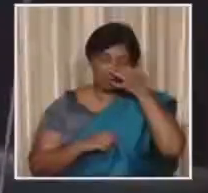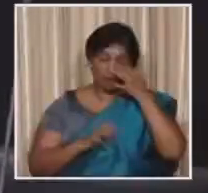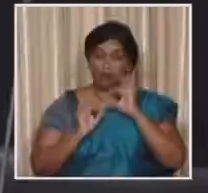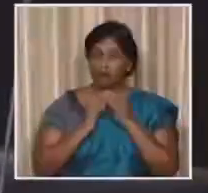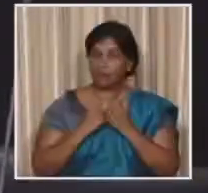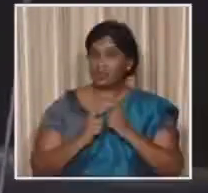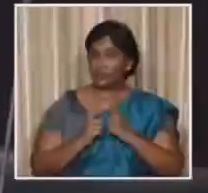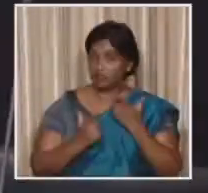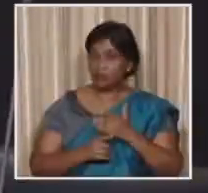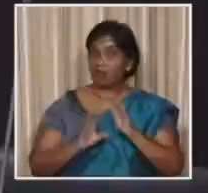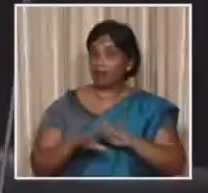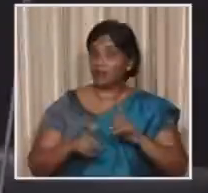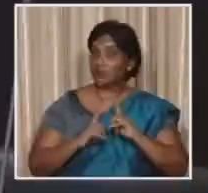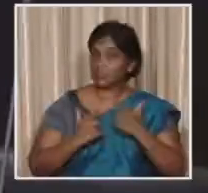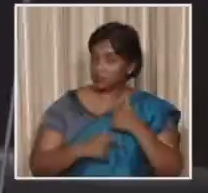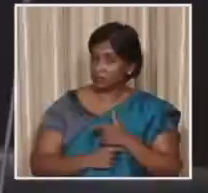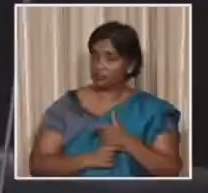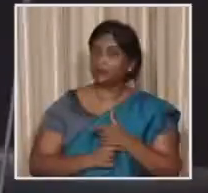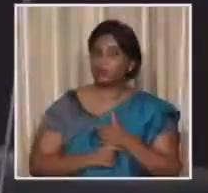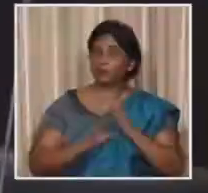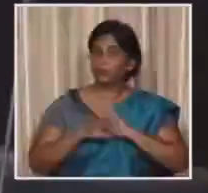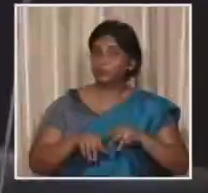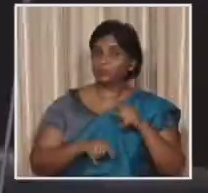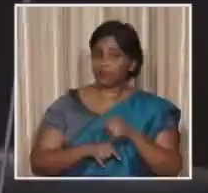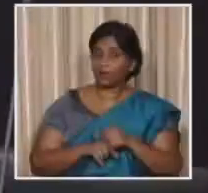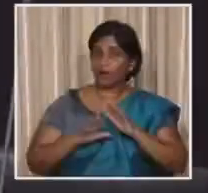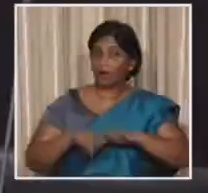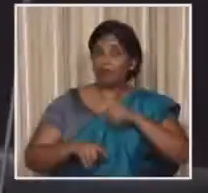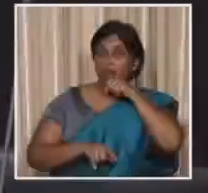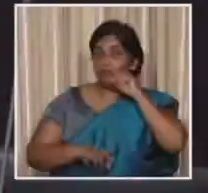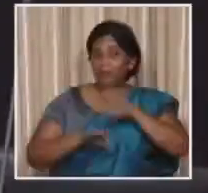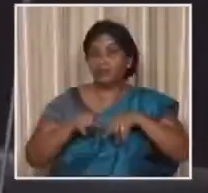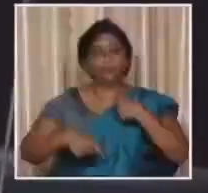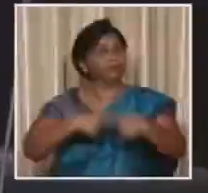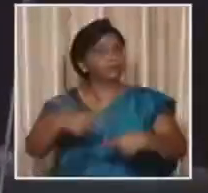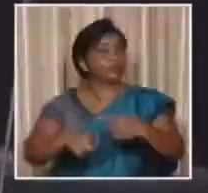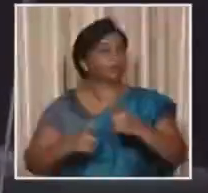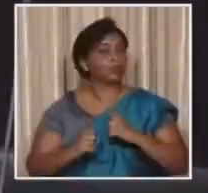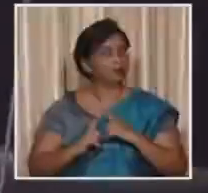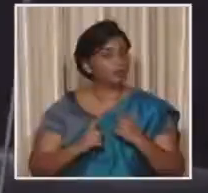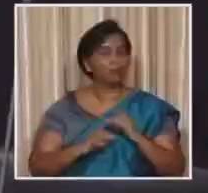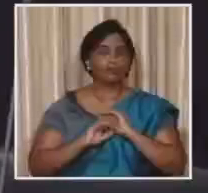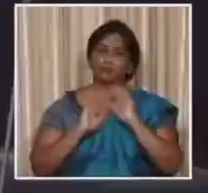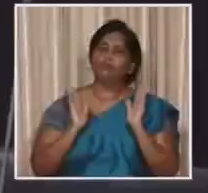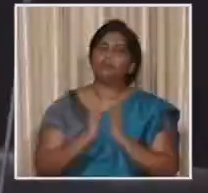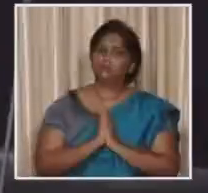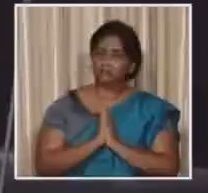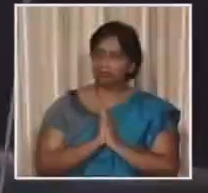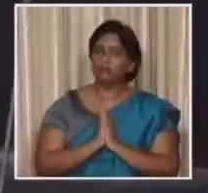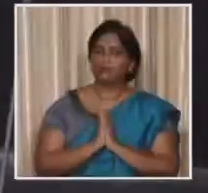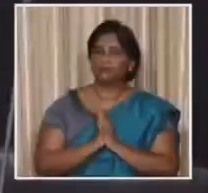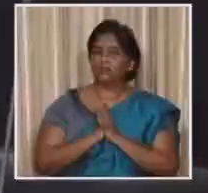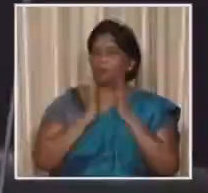ජීවිත දරුවන්ගේ ජීවිත දරුවන්ගේ දරු මුණුබුරුපේ පරම්පරාවේ ජීවිත මේ සියල්ලට